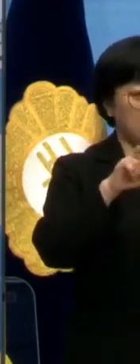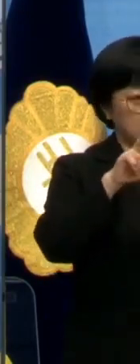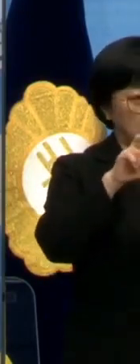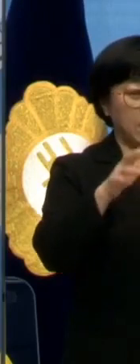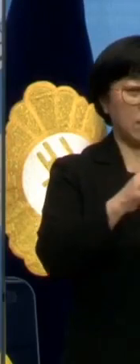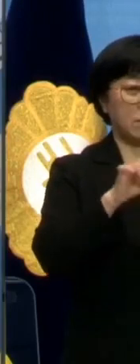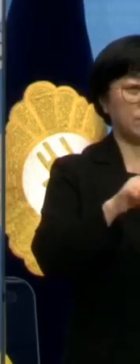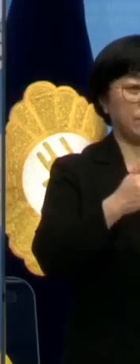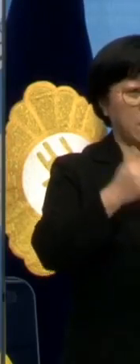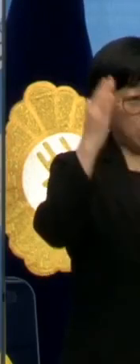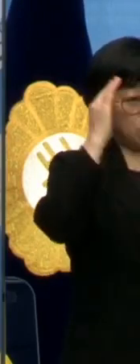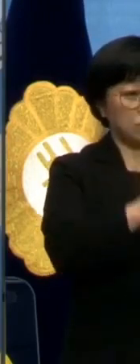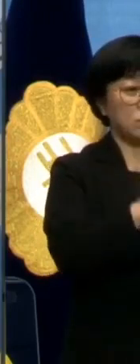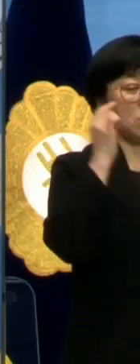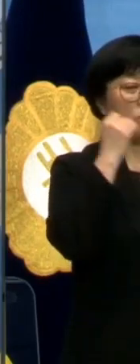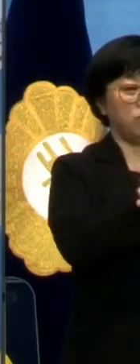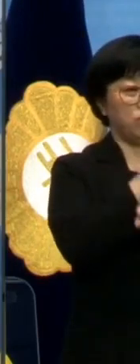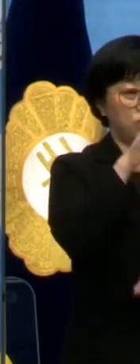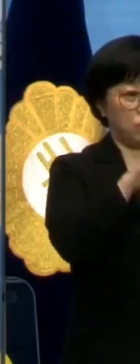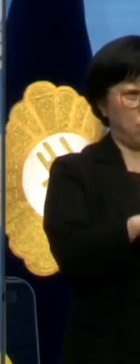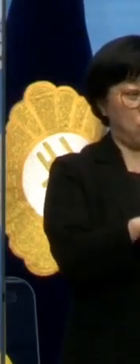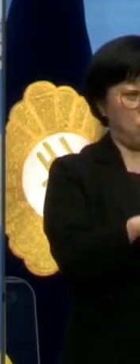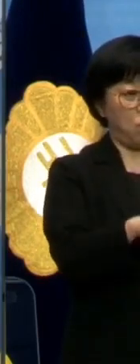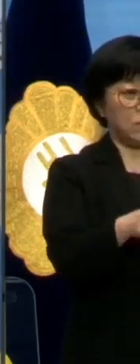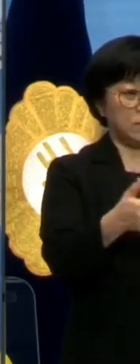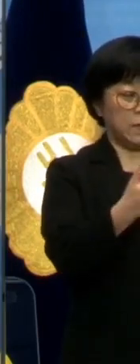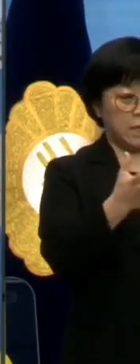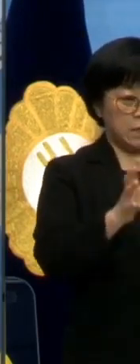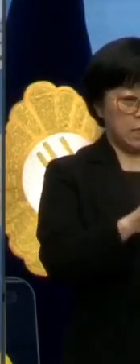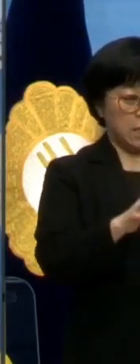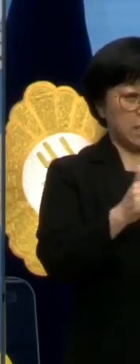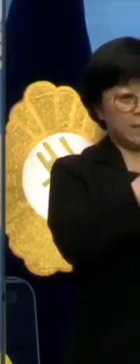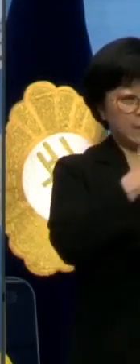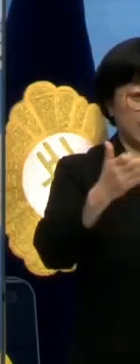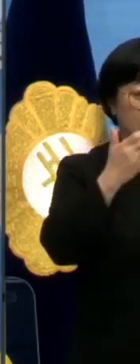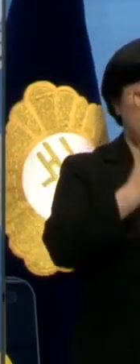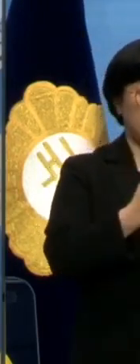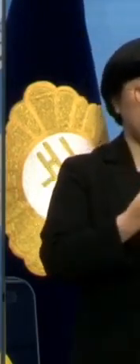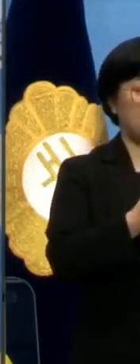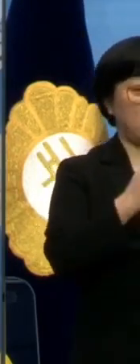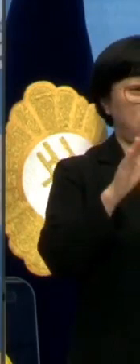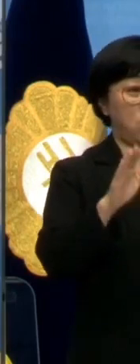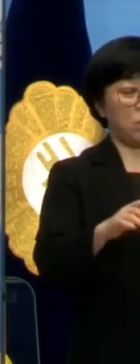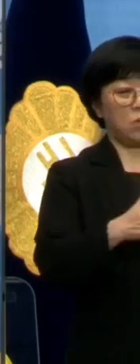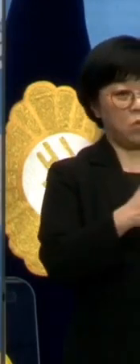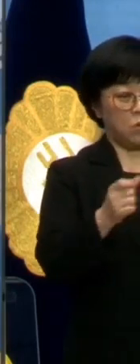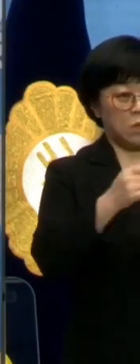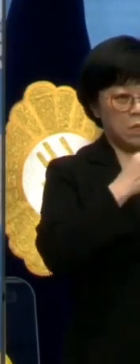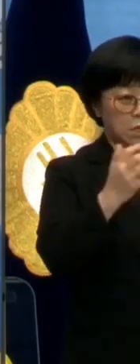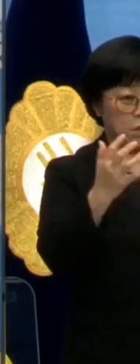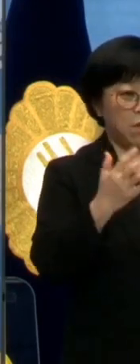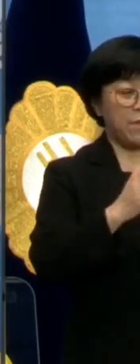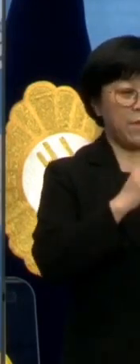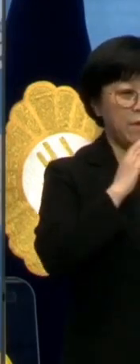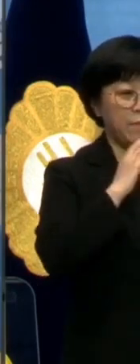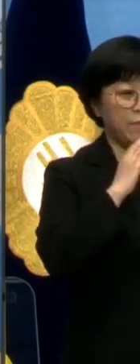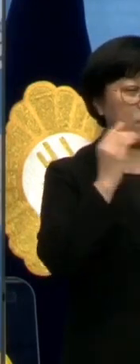헌신해온 한국도시연구소 등 주거단체들께 깊은 감사의 말씀을 드립니다. 오늘 공동